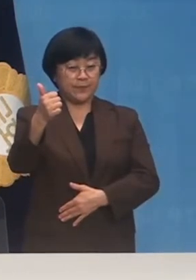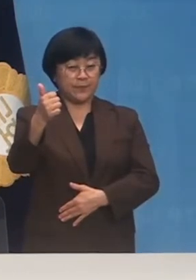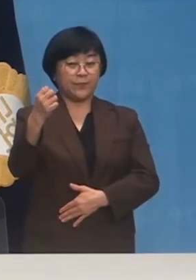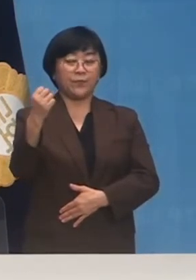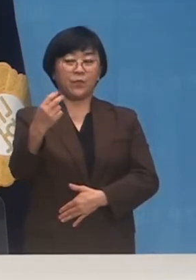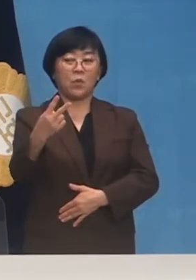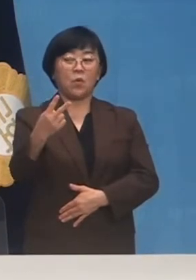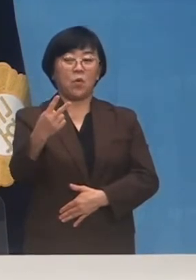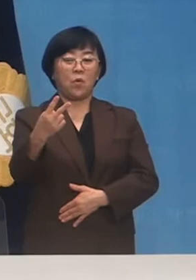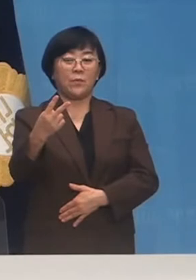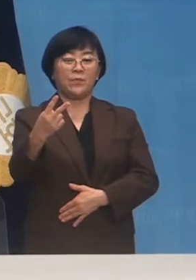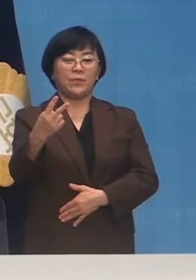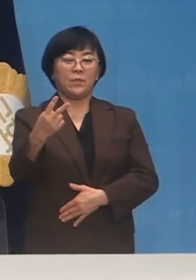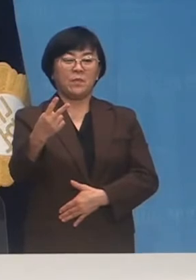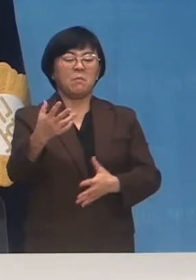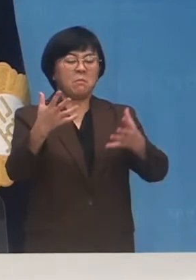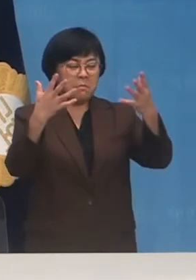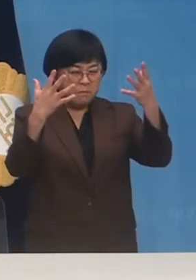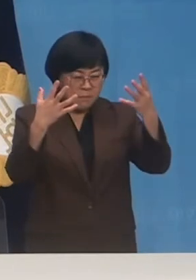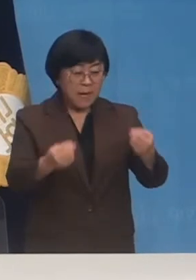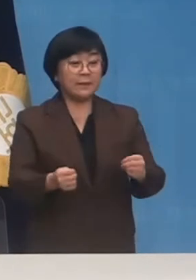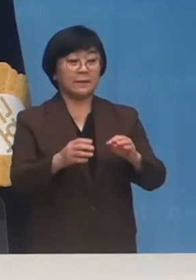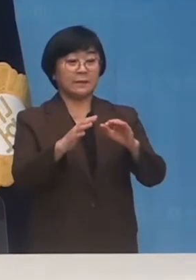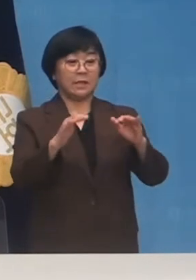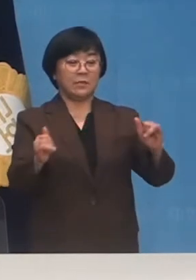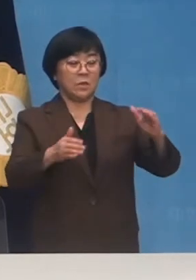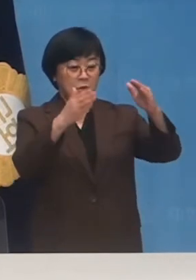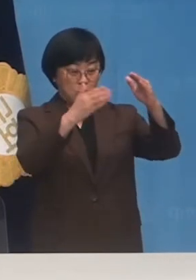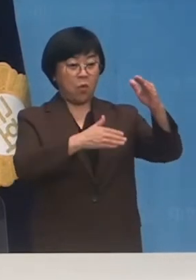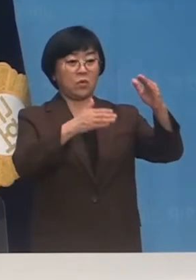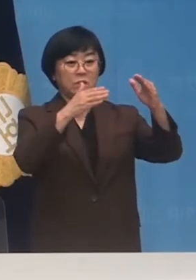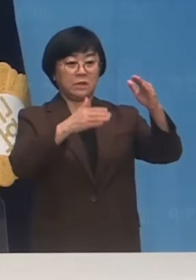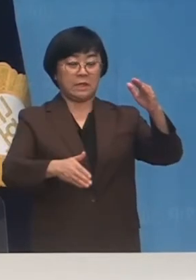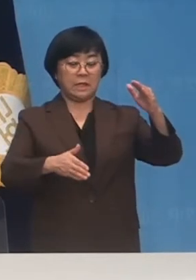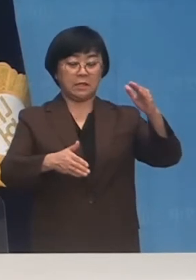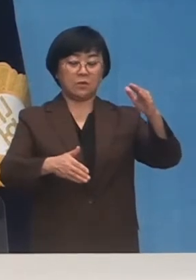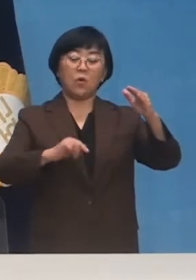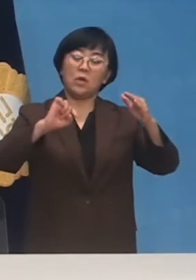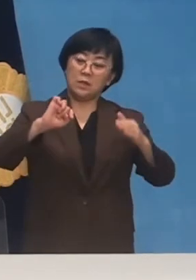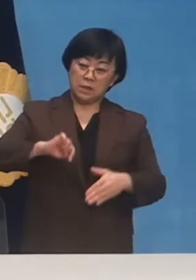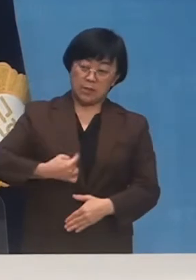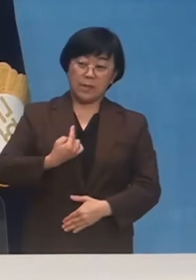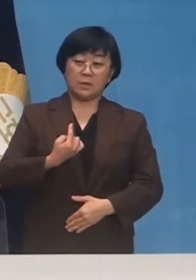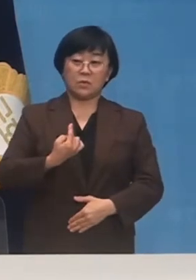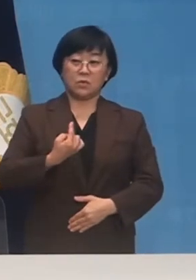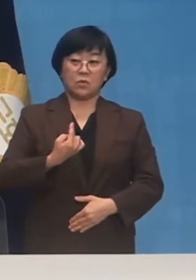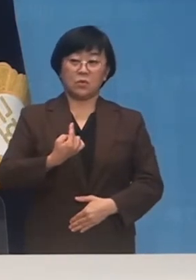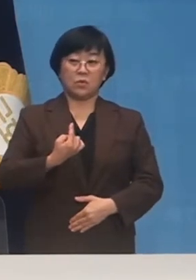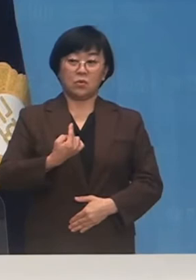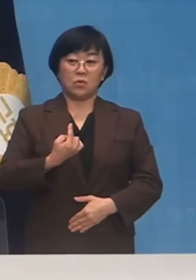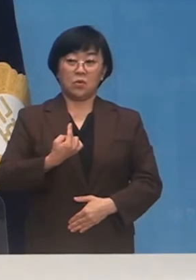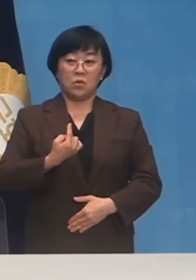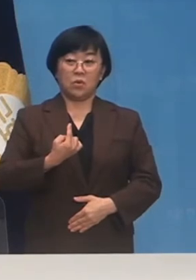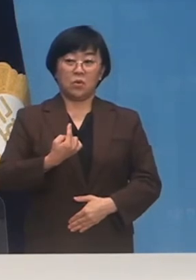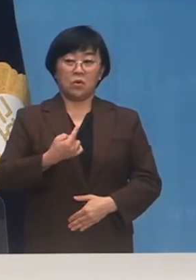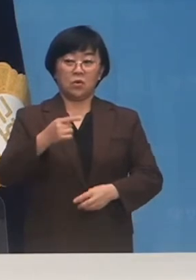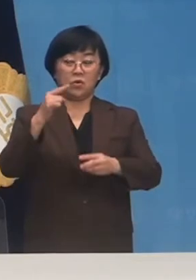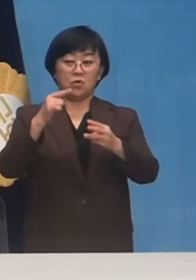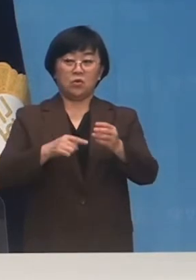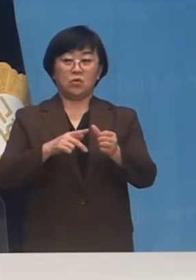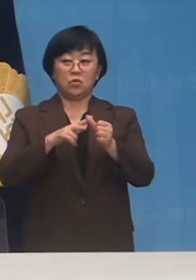그것도 대규모 공개적으로 그리고 자발적으로 이런 윤석열 후보에